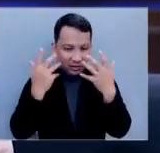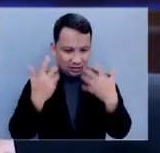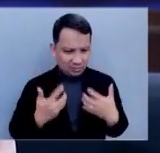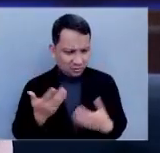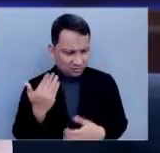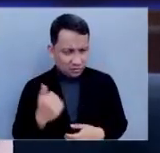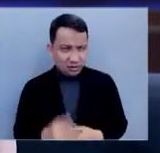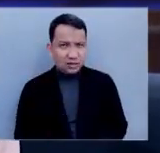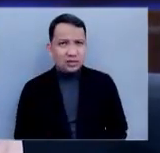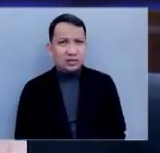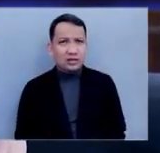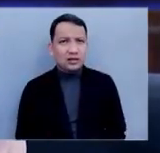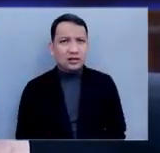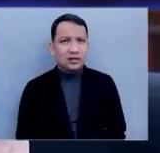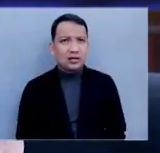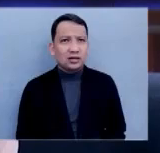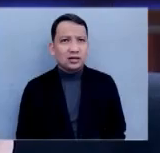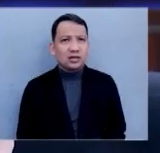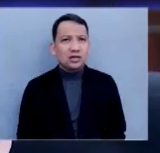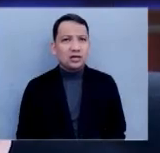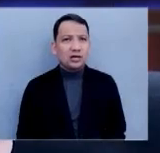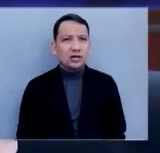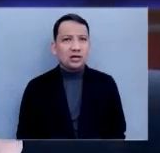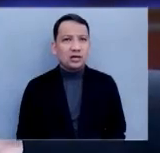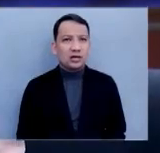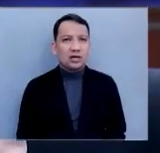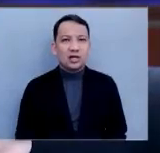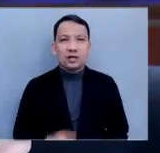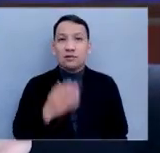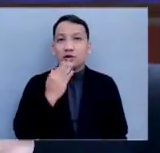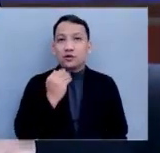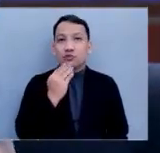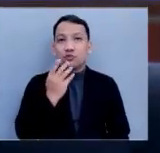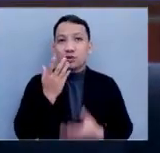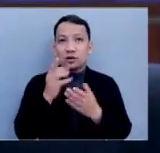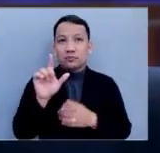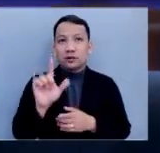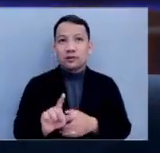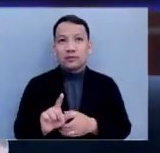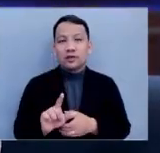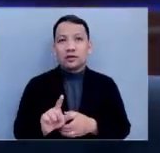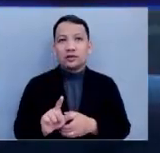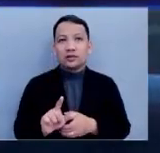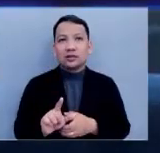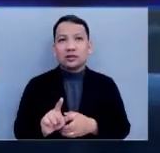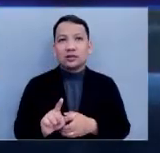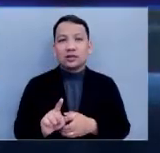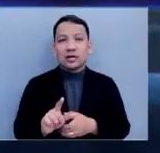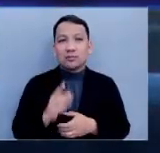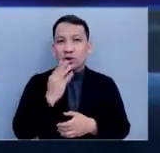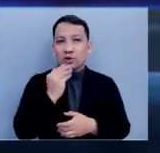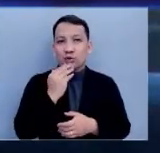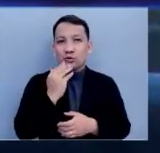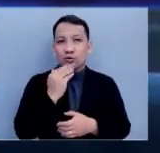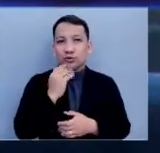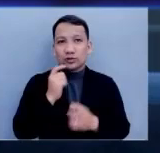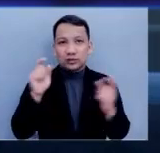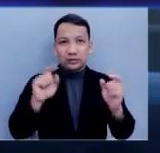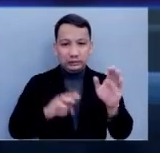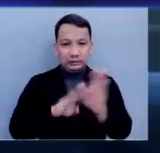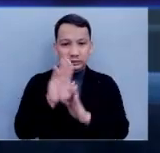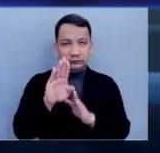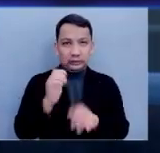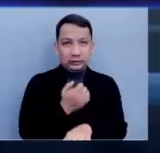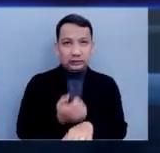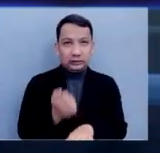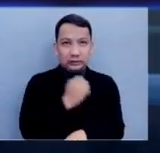nangyari sa akin? Yun yung tawag natin na maaaring sugar crash. Bakit? Kasi minsan, yun yung mga biglang spike ng asukal.